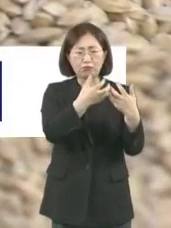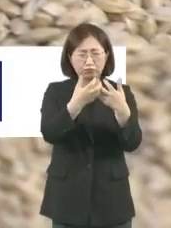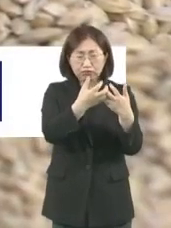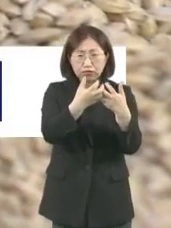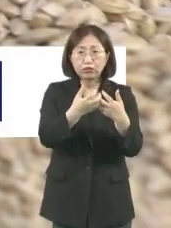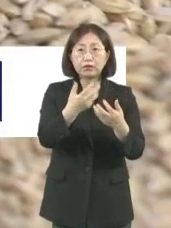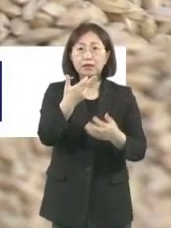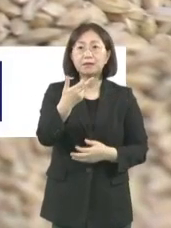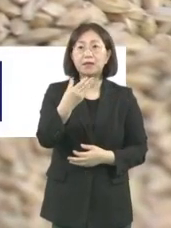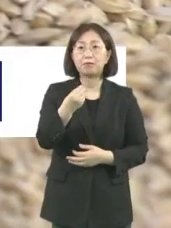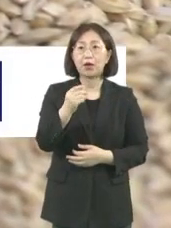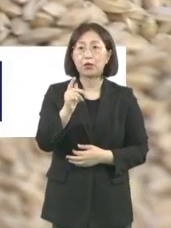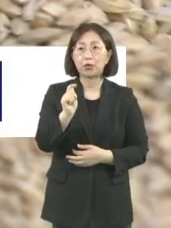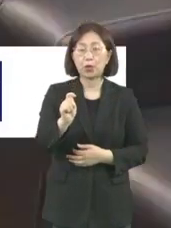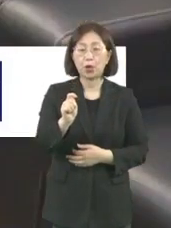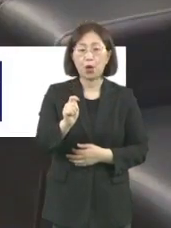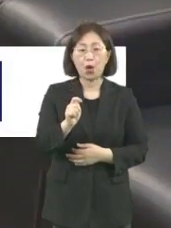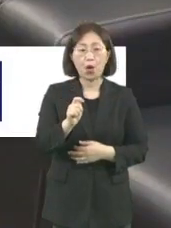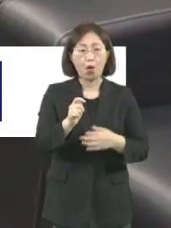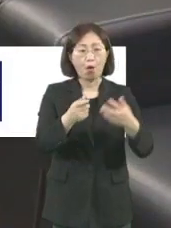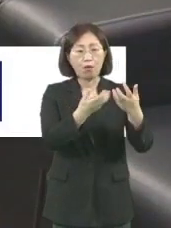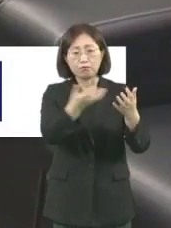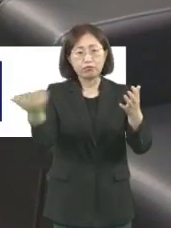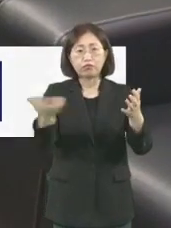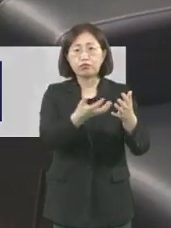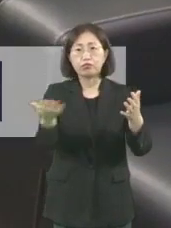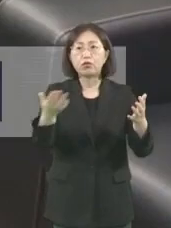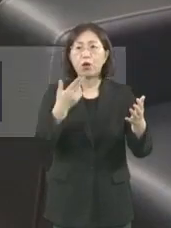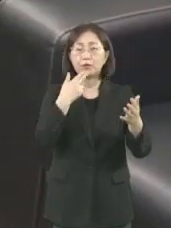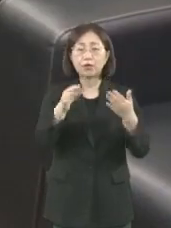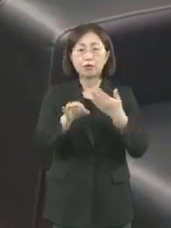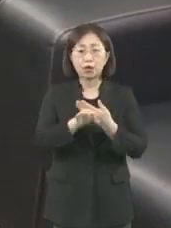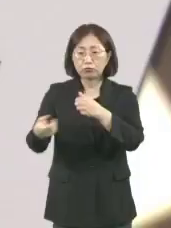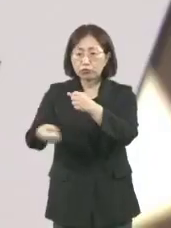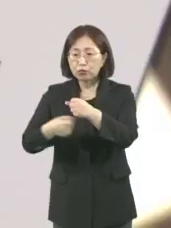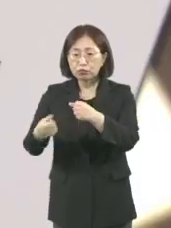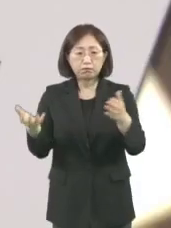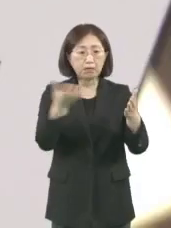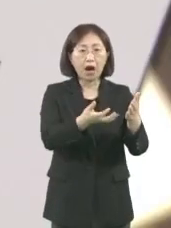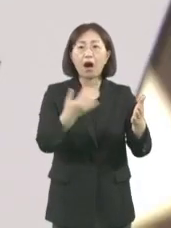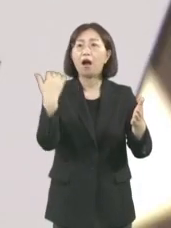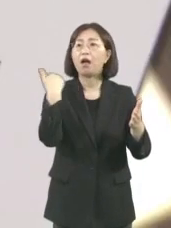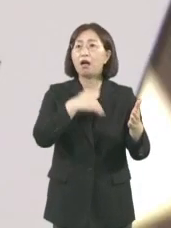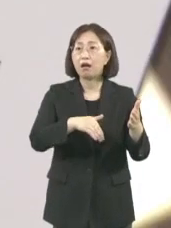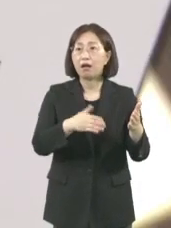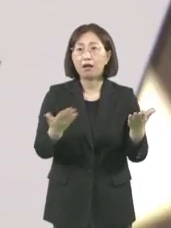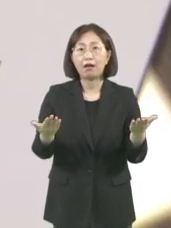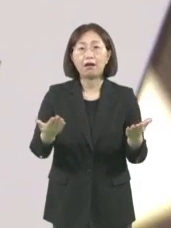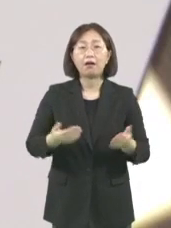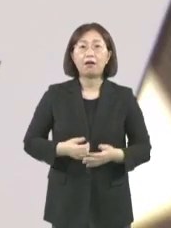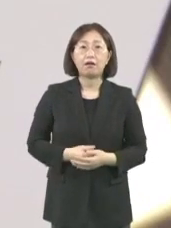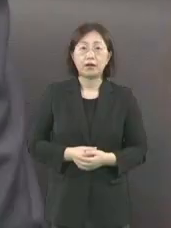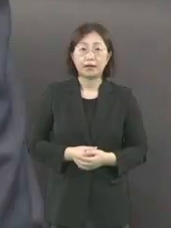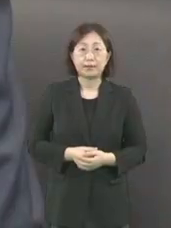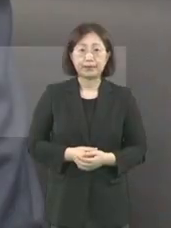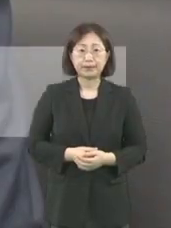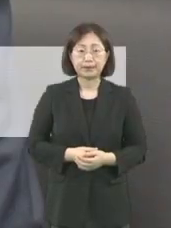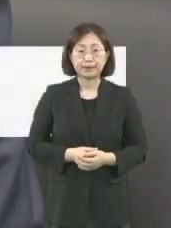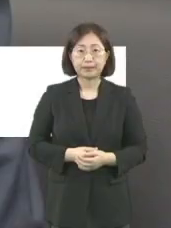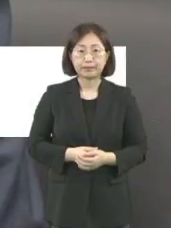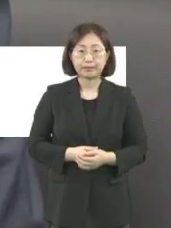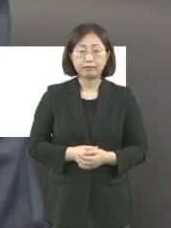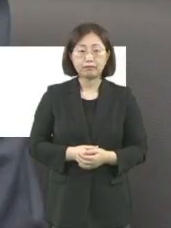쌀이 17만 톤. 곳간을 비워놓지 못하면 올해 추곡 수매 자체가 어려울 수 있습니다. 수매